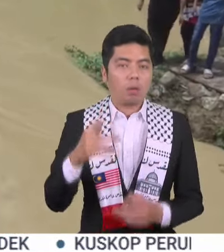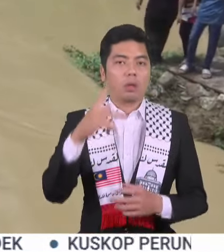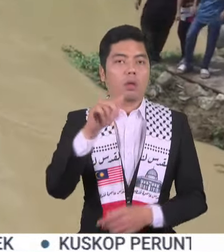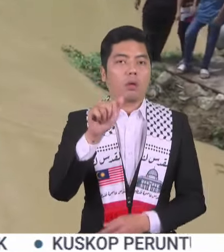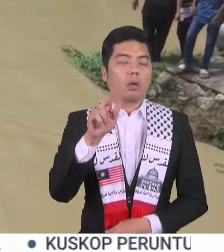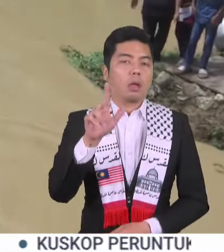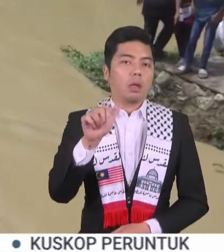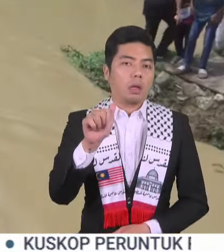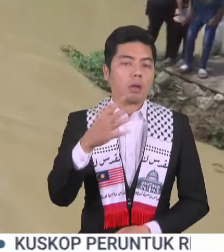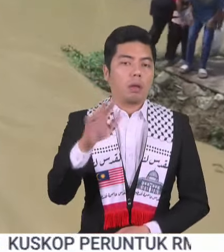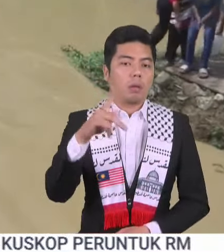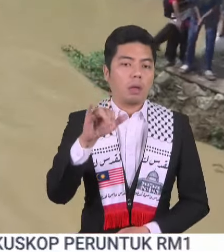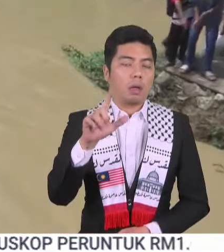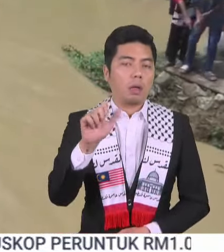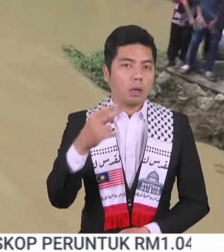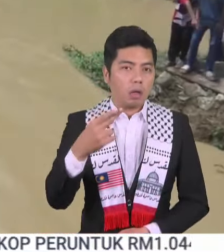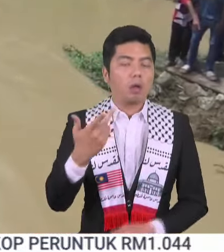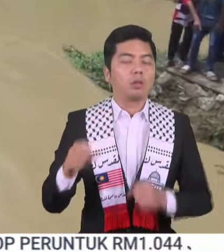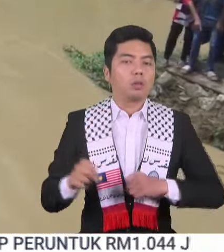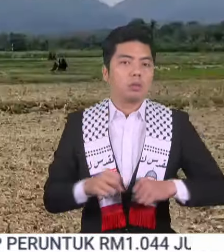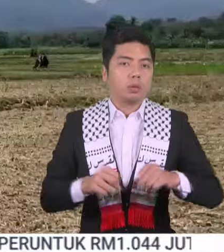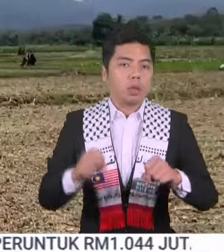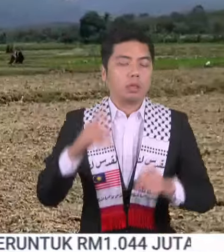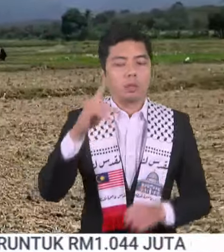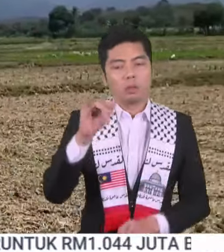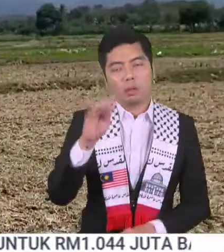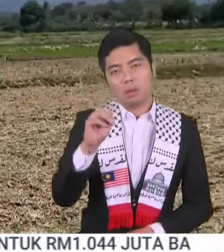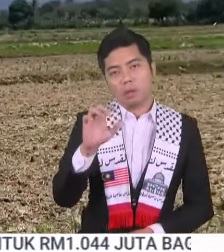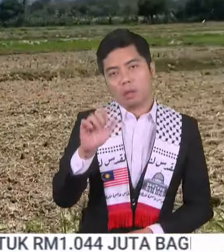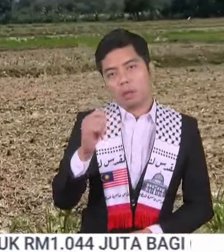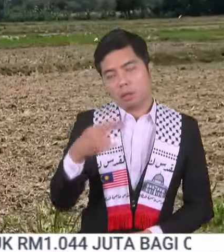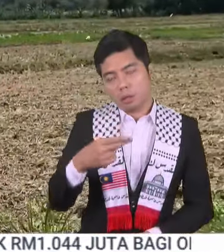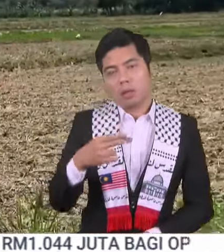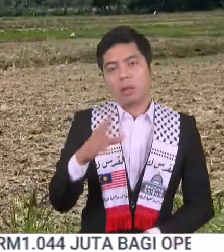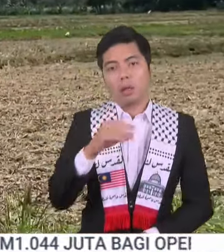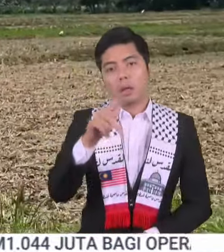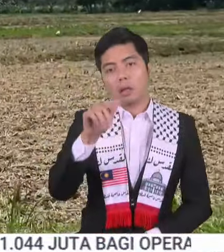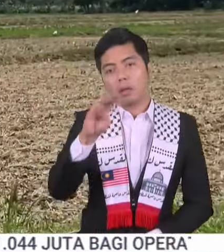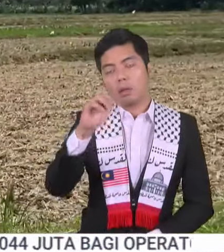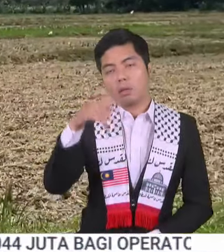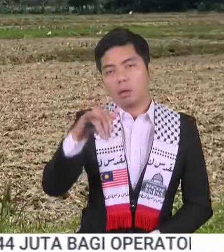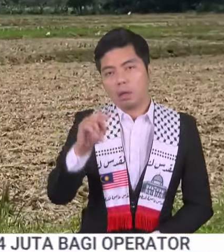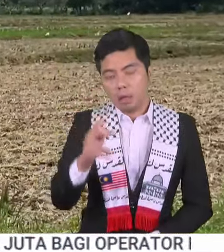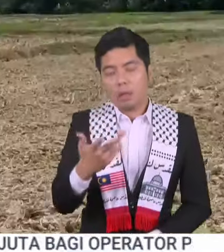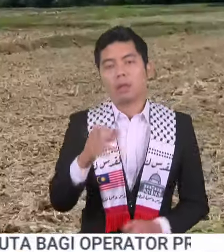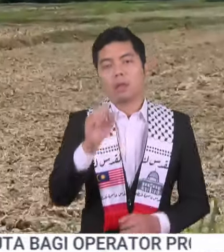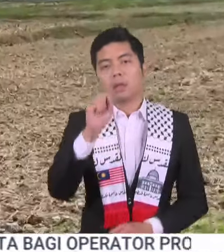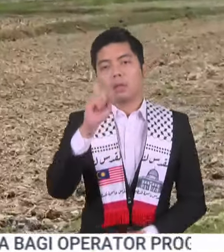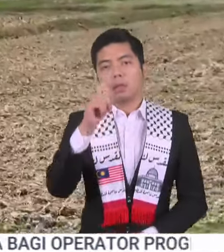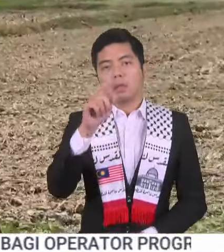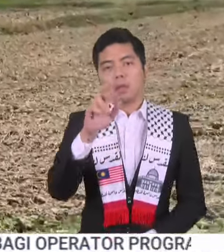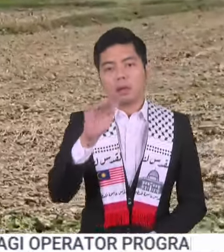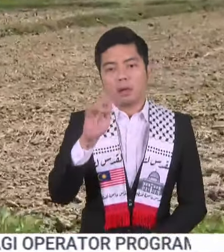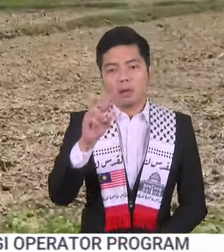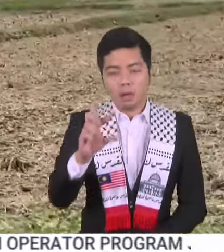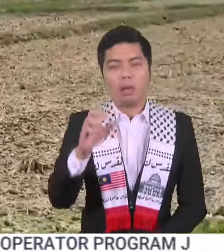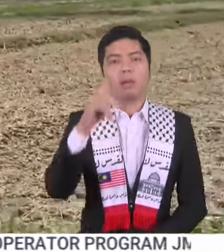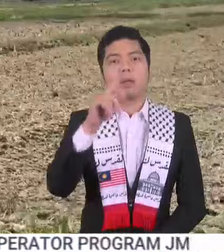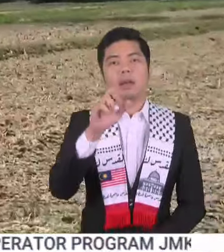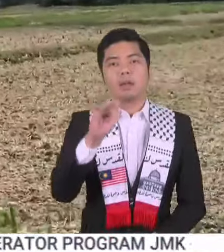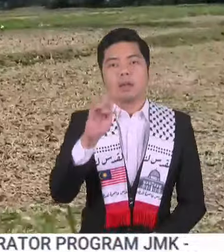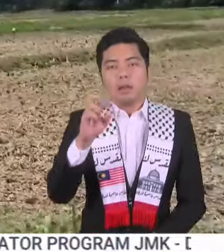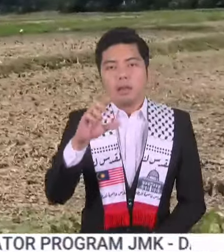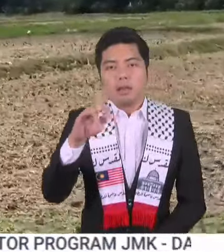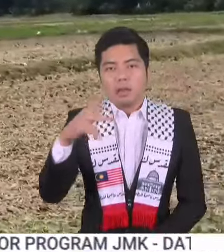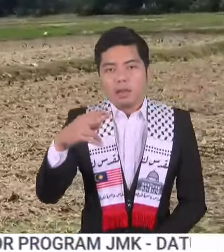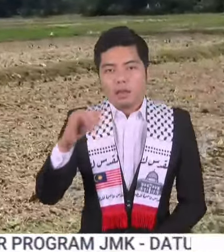dan Londah, Sungai Gemencih, skim pengairan Bangka Hulu, Tampin dan Sungai Triang, skim pengairan Triang Hilir,